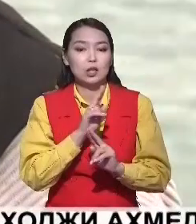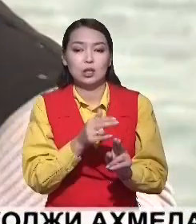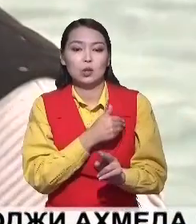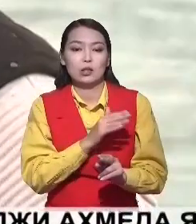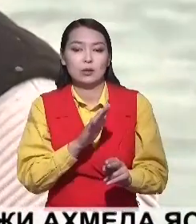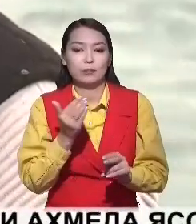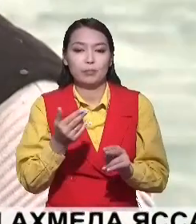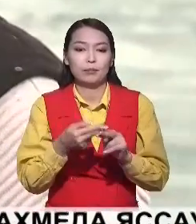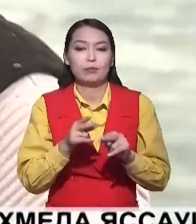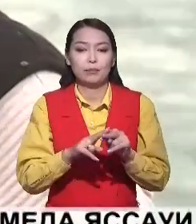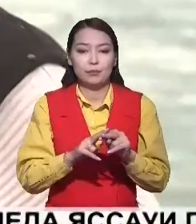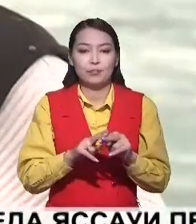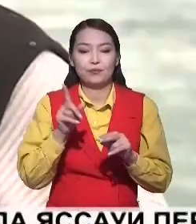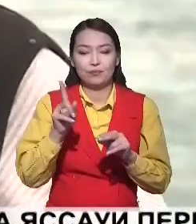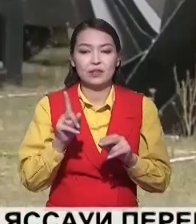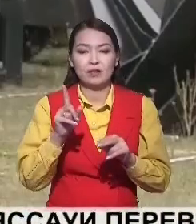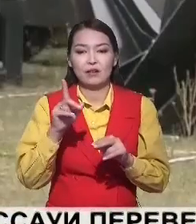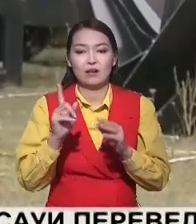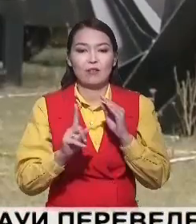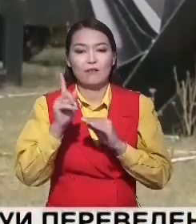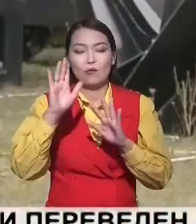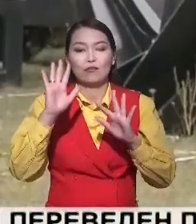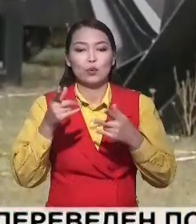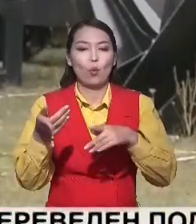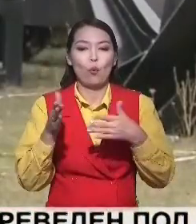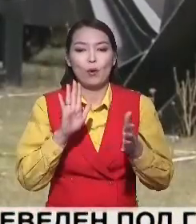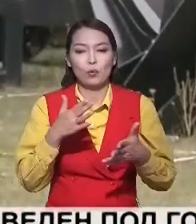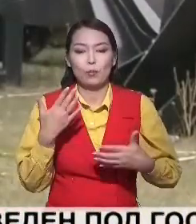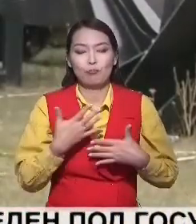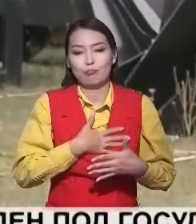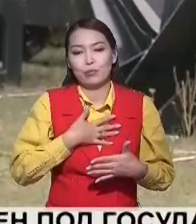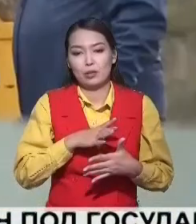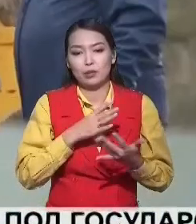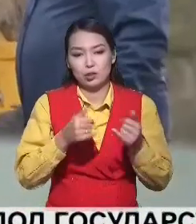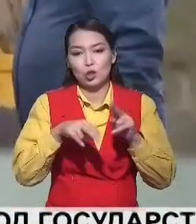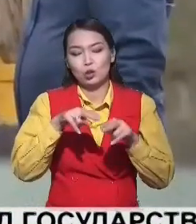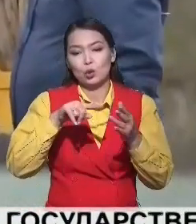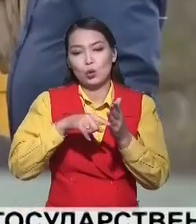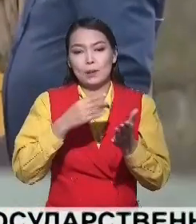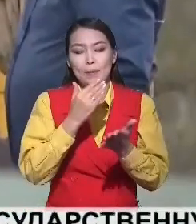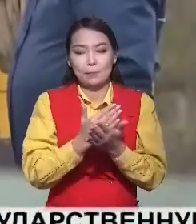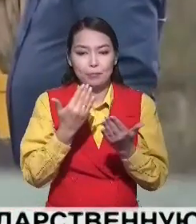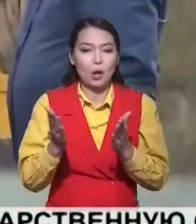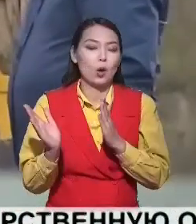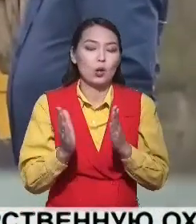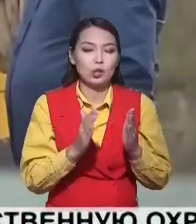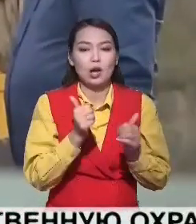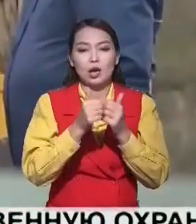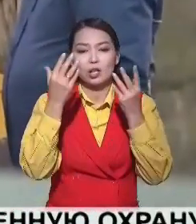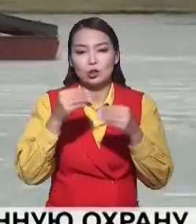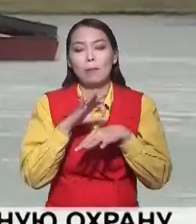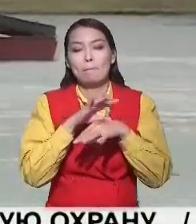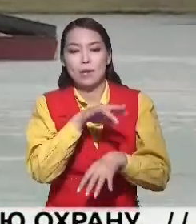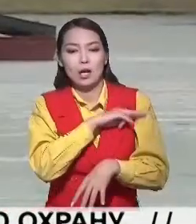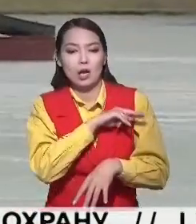за вот эти вышки же переживаем, если упадут. Сейчас на берегу развернут строительный участок. На плавучих земснарядах ежедневно проводится